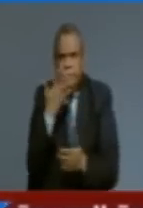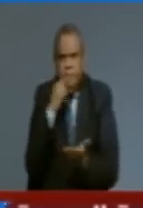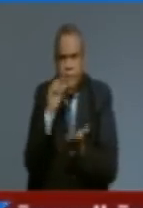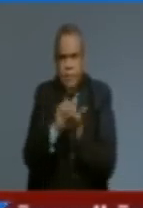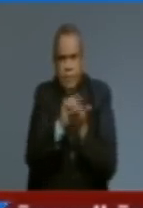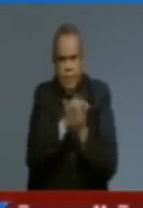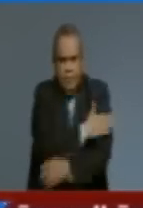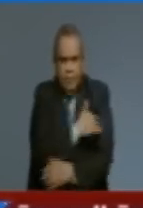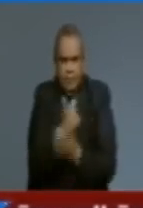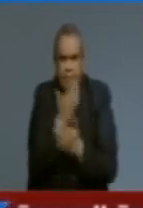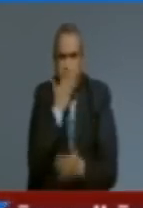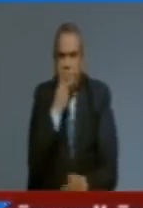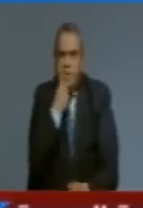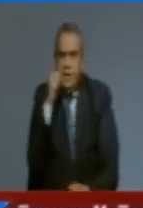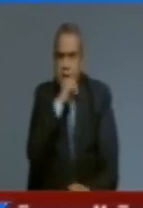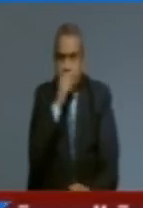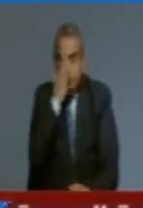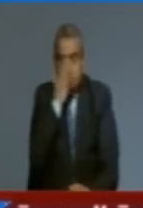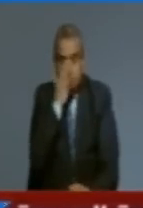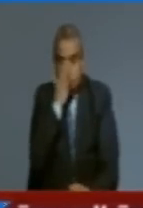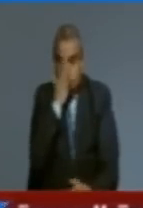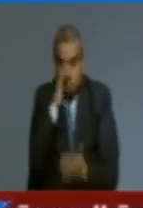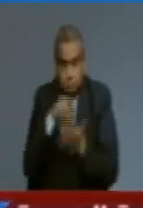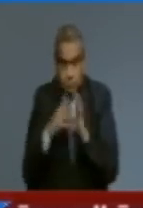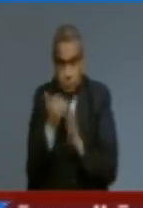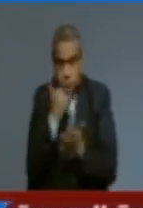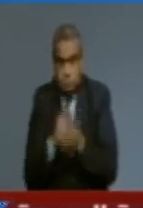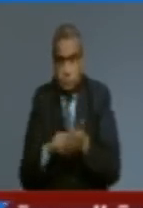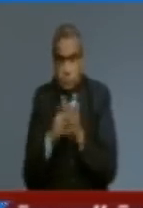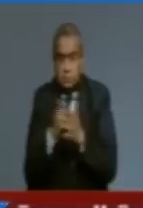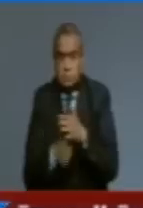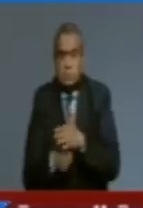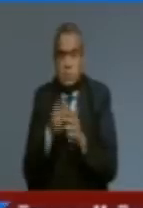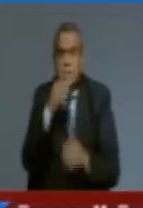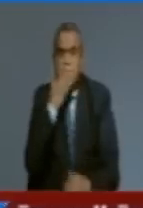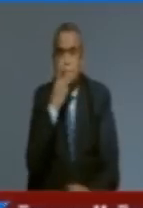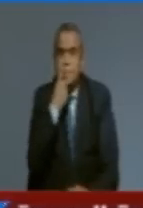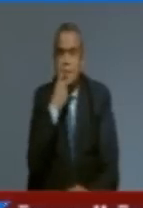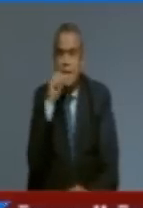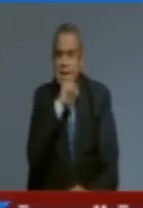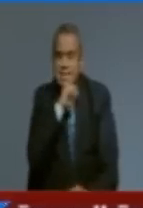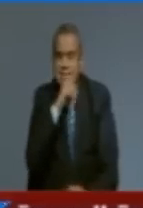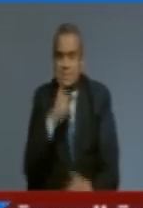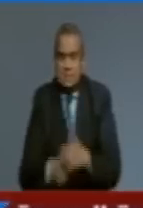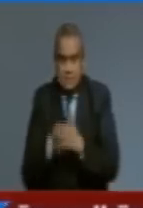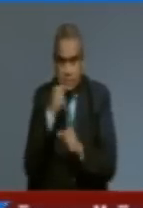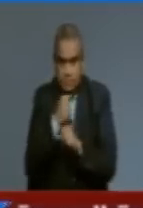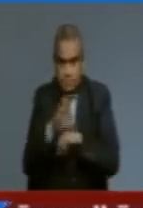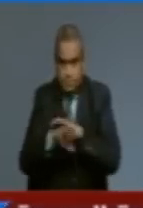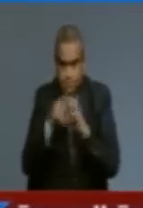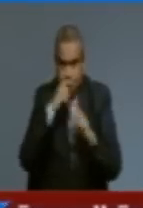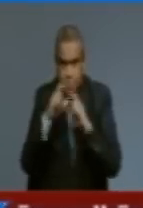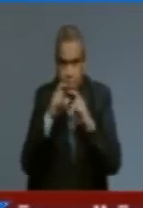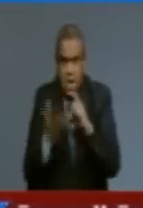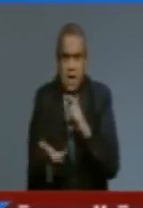بريكس، فذلك البنك يسمى ببنك بريكس، ولكن هو حقا تجاوز هذا الحد ولا